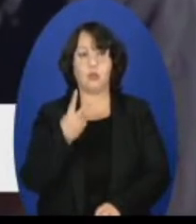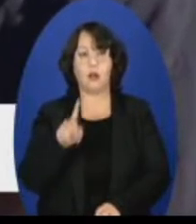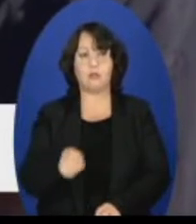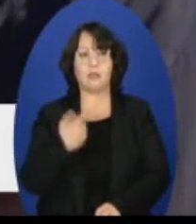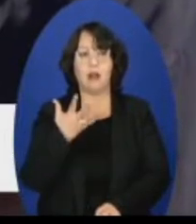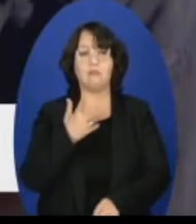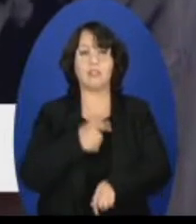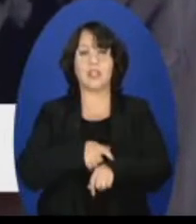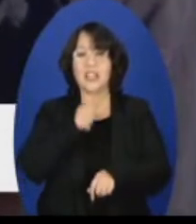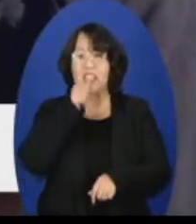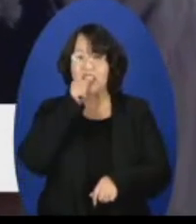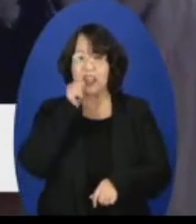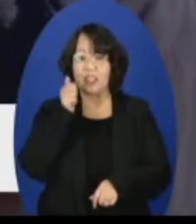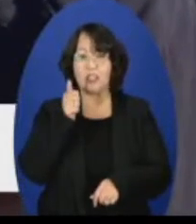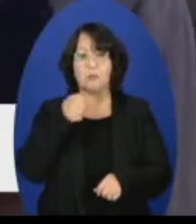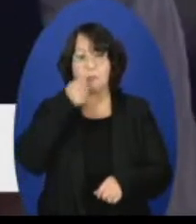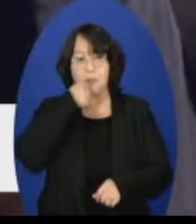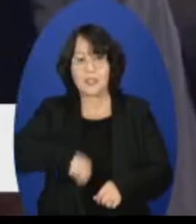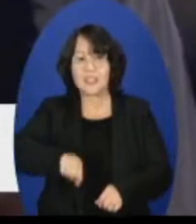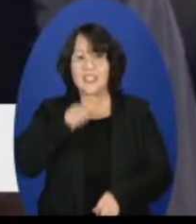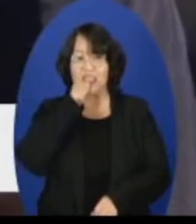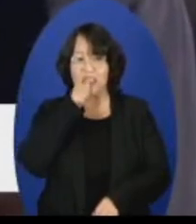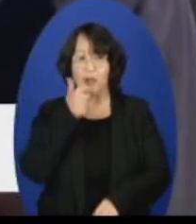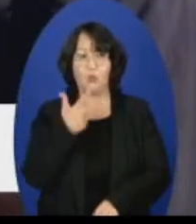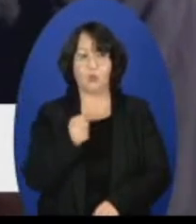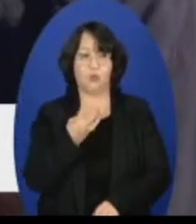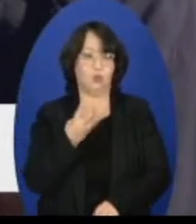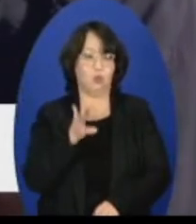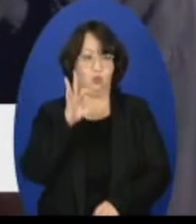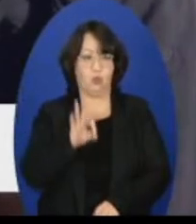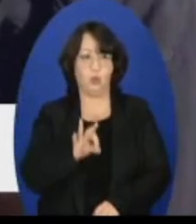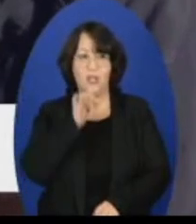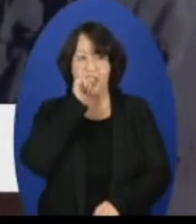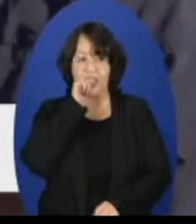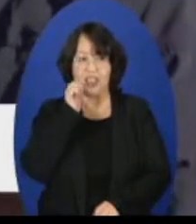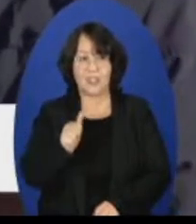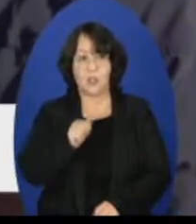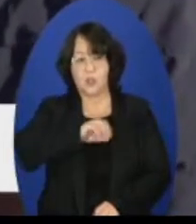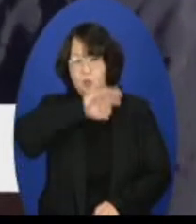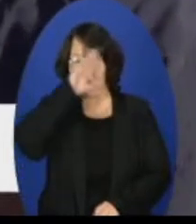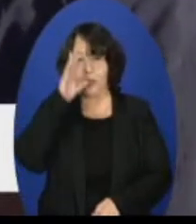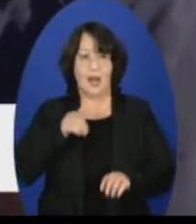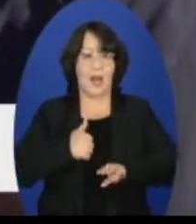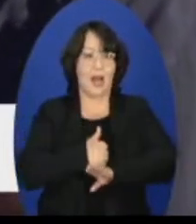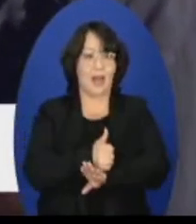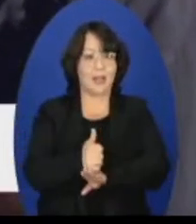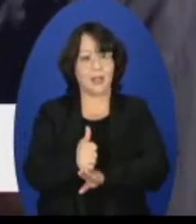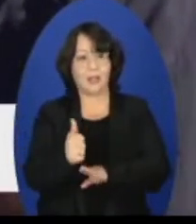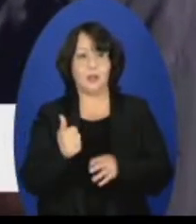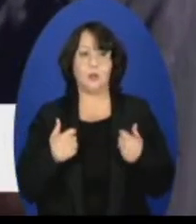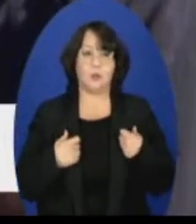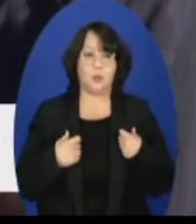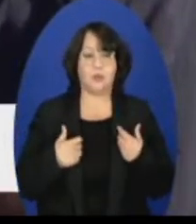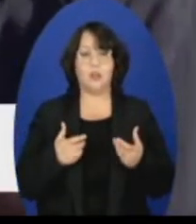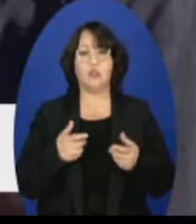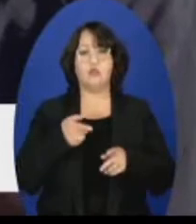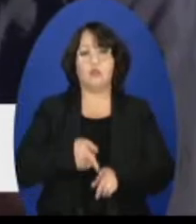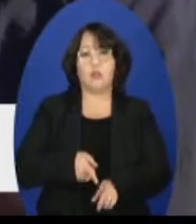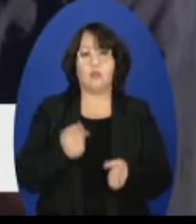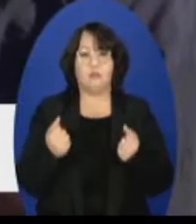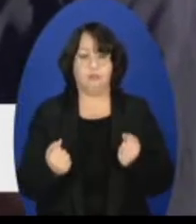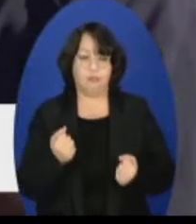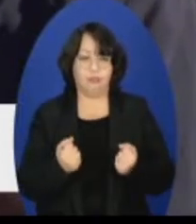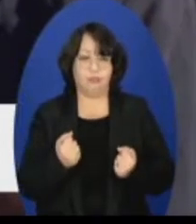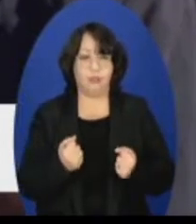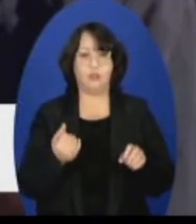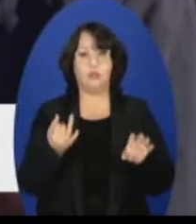хэмжиж байгаа юм. Шатхуун зарцуулалтны 30-40% хэмнэгдэж байгаа юм. За зуны одоо айлжуулчил ин ийд үйд энэ замаар хоногт